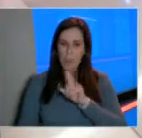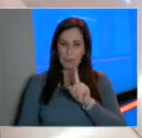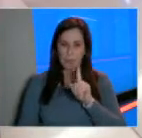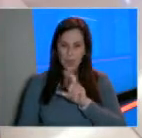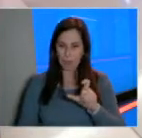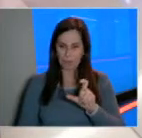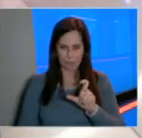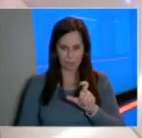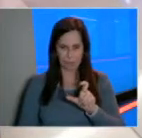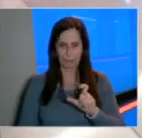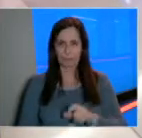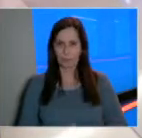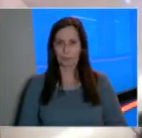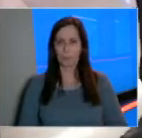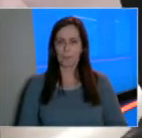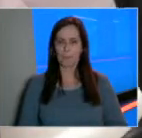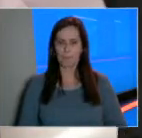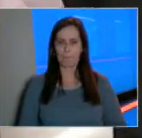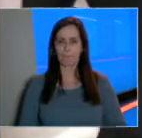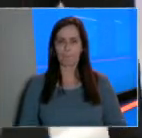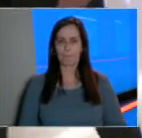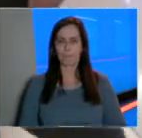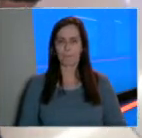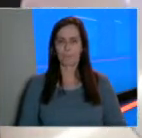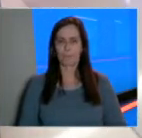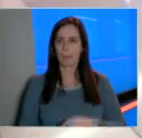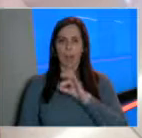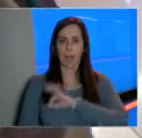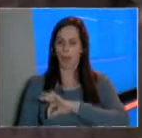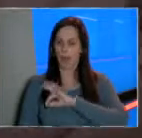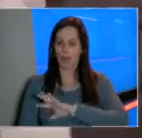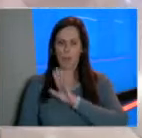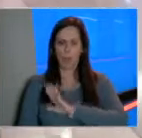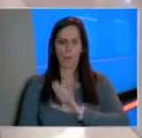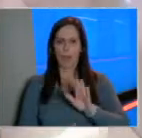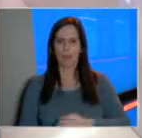מה השאלה? השם בהחלטה שיוצאים לבחירות בפעם השלישית השנה. ליברמן, ללא ספק.